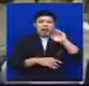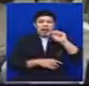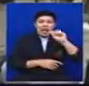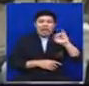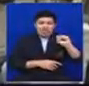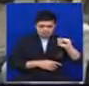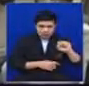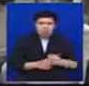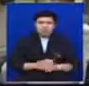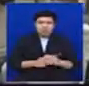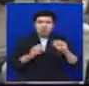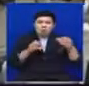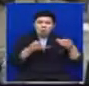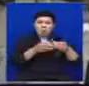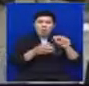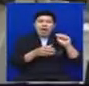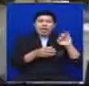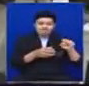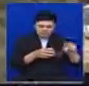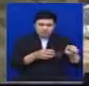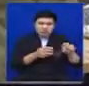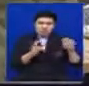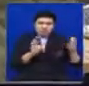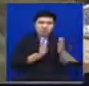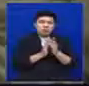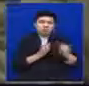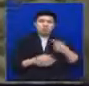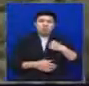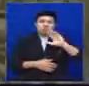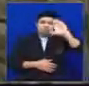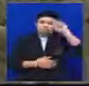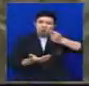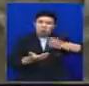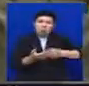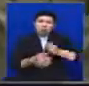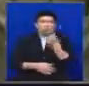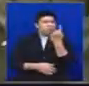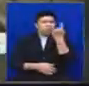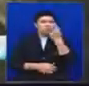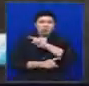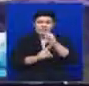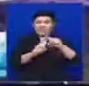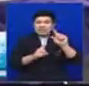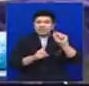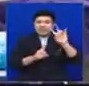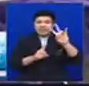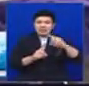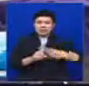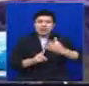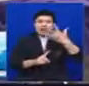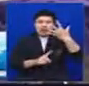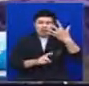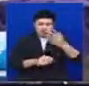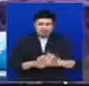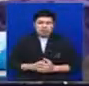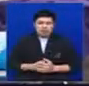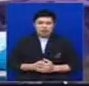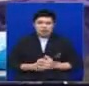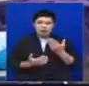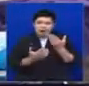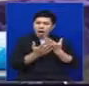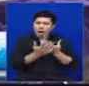บริษัทในเครือของกลุ่ม AIS ซึ่งจะเป็นผู้เข้าประมูลเพียงรายเดียวในวันที่27พฤษภาคมนี้ใน